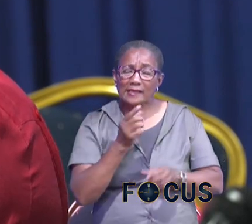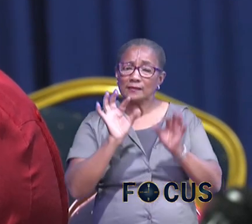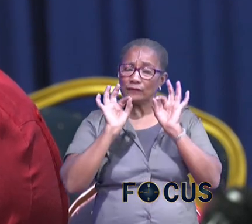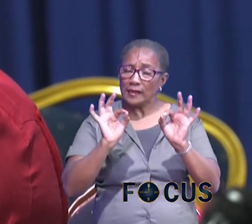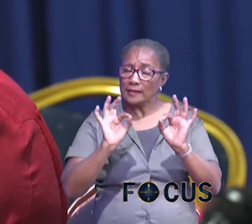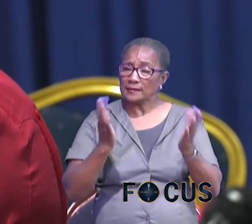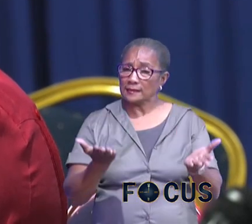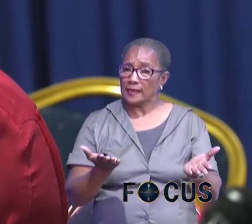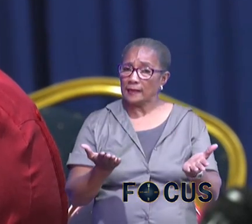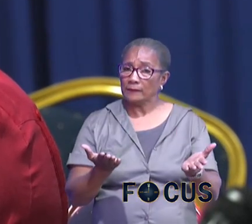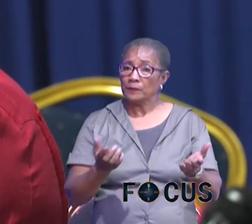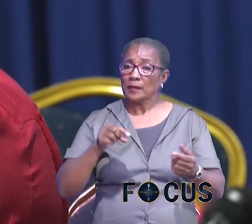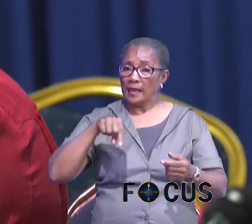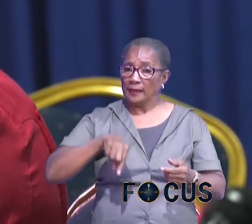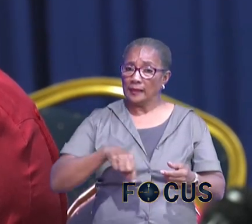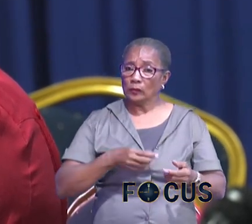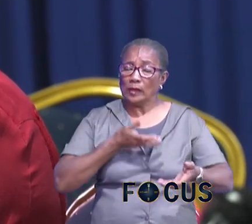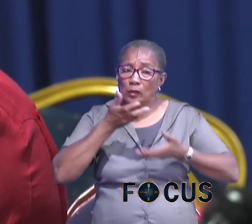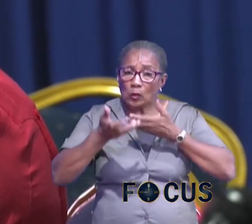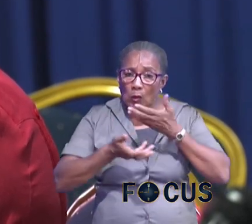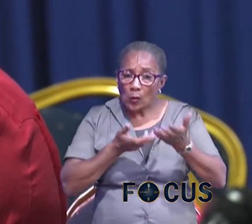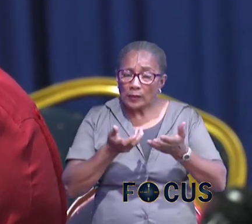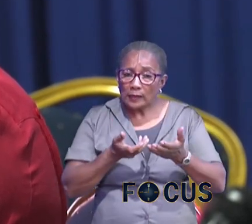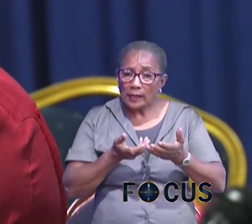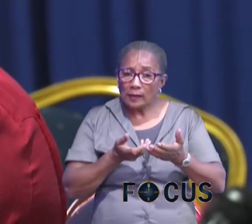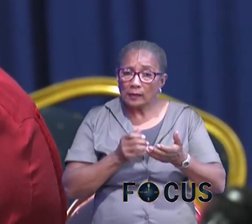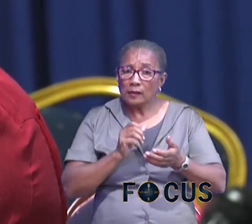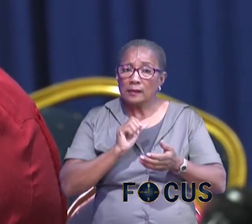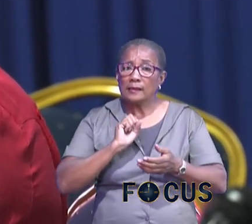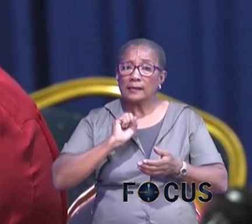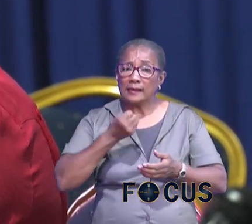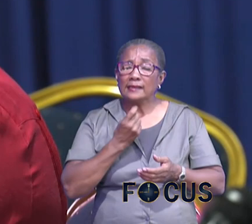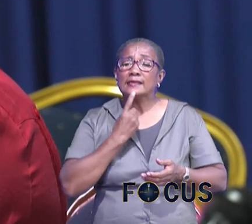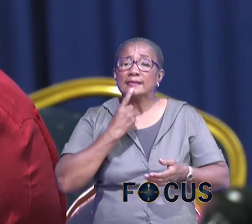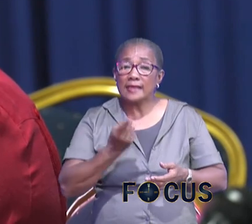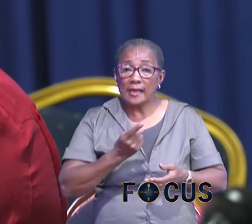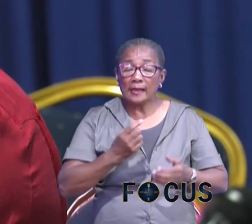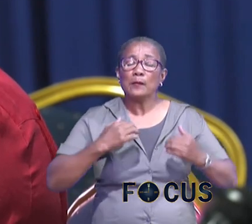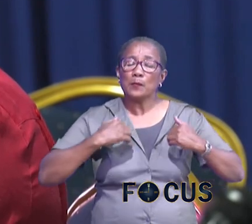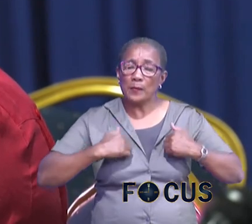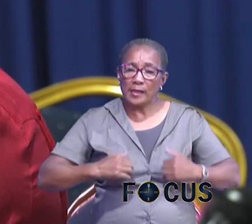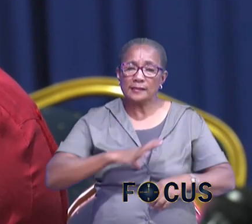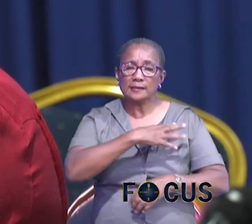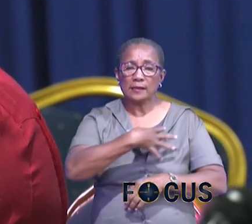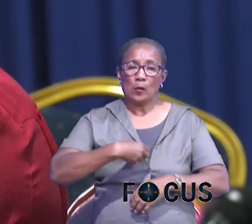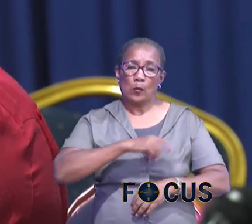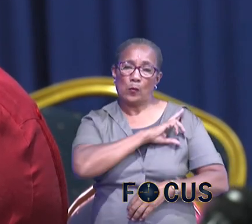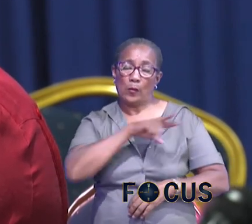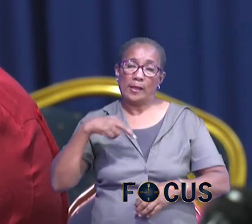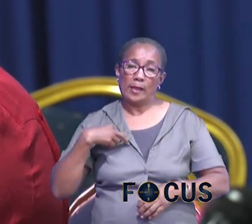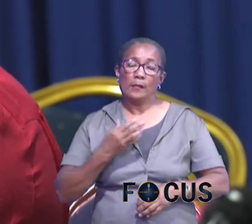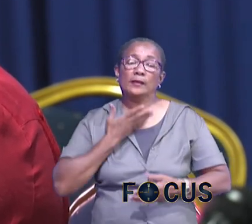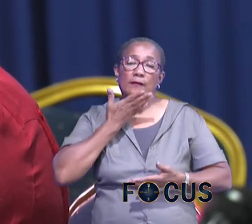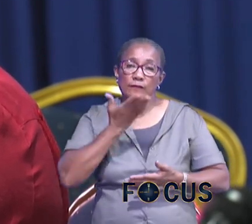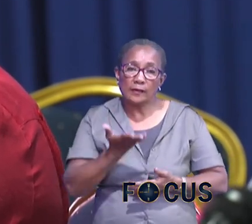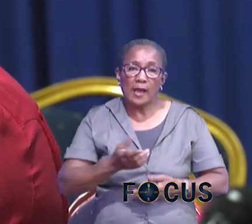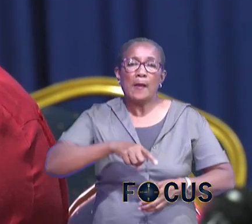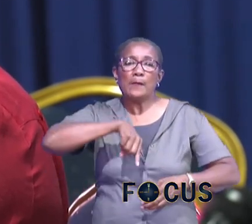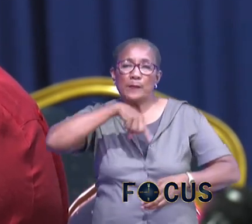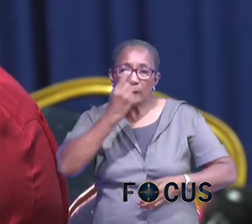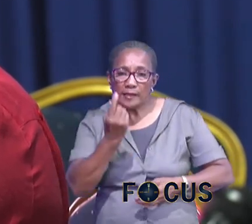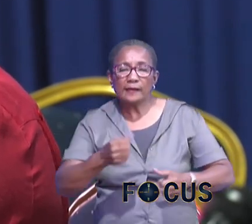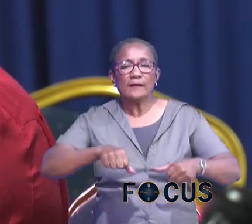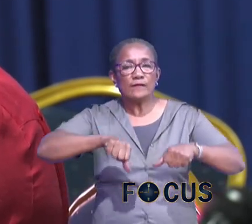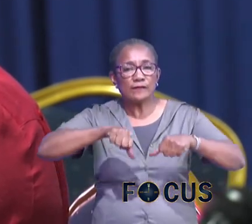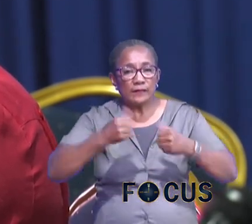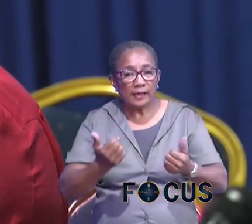me naar het punt waarvan ik zeg, mensen, we hebben gevraagd naar meer vrijheid